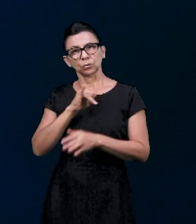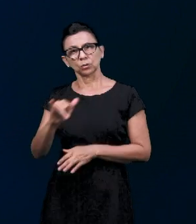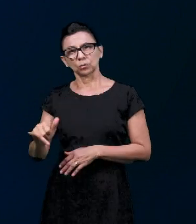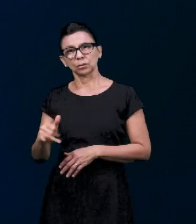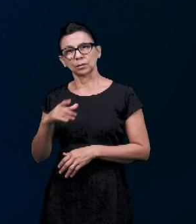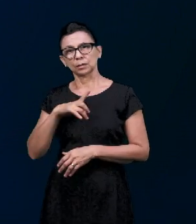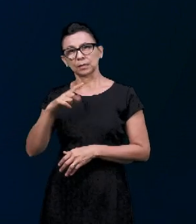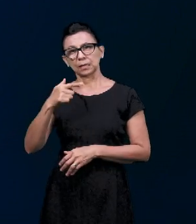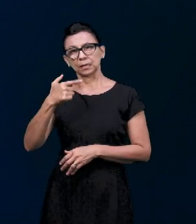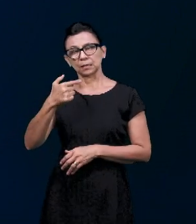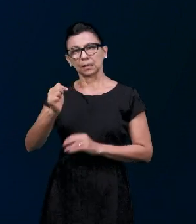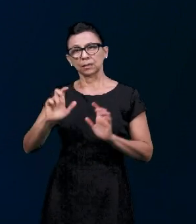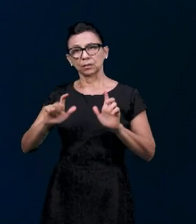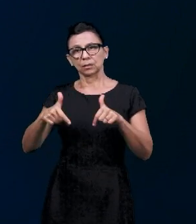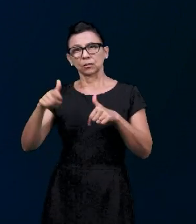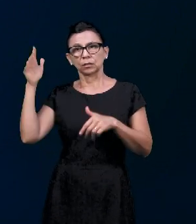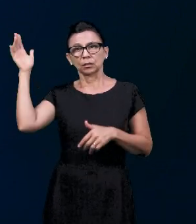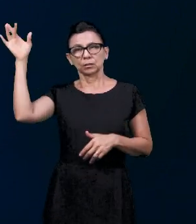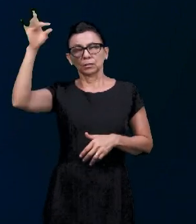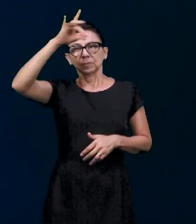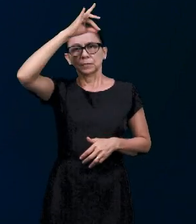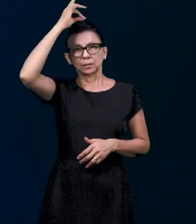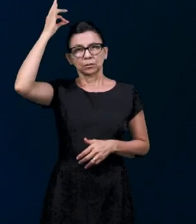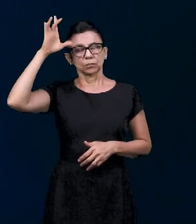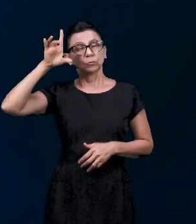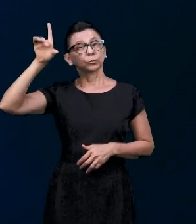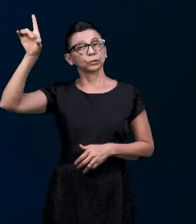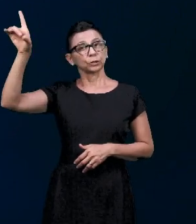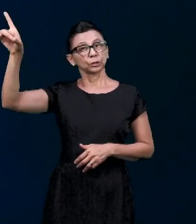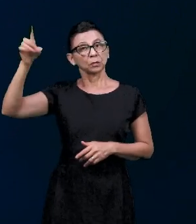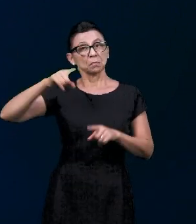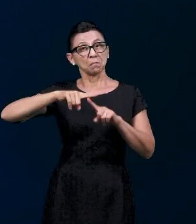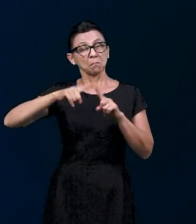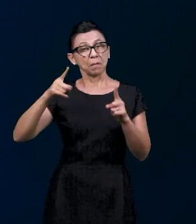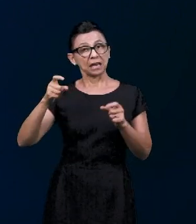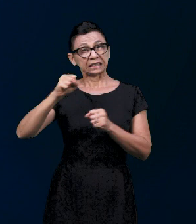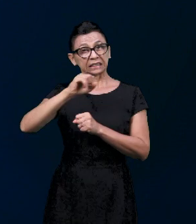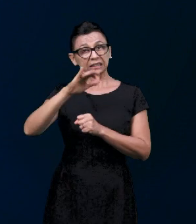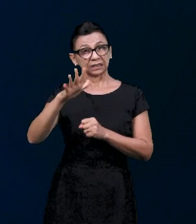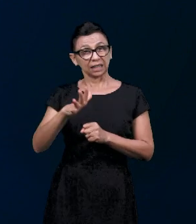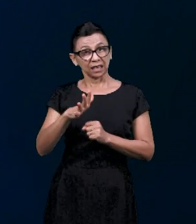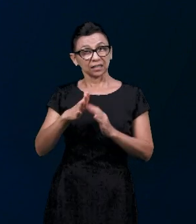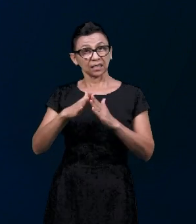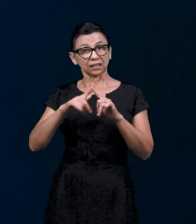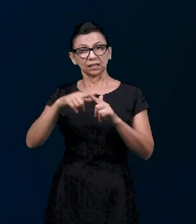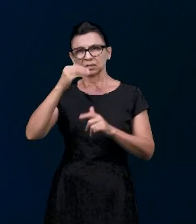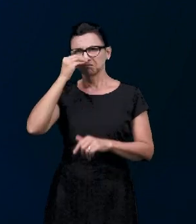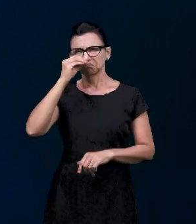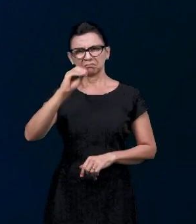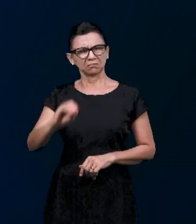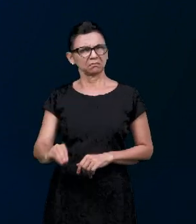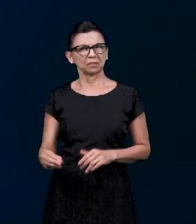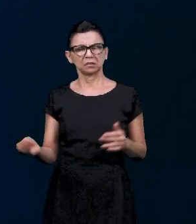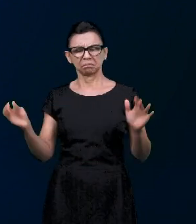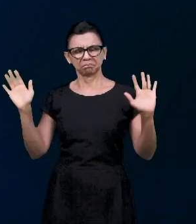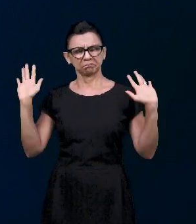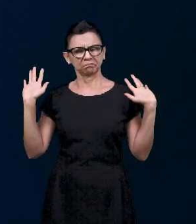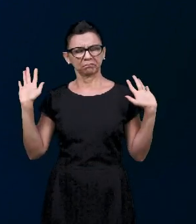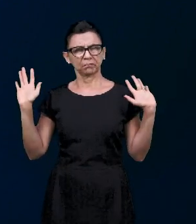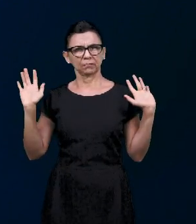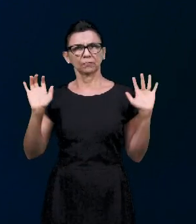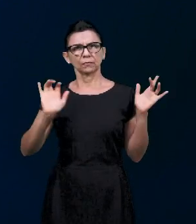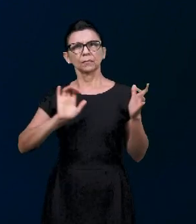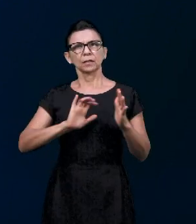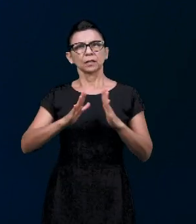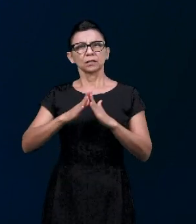justement pour renier à cette révélation, renier la parole révélée. Cette Église, elle est morte. L'expression